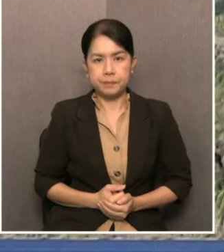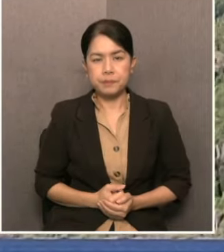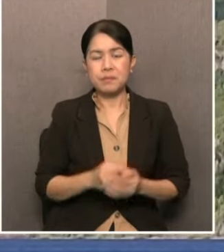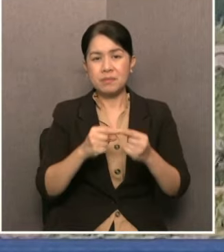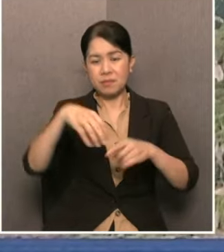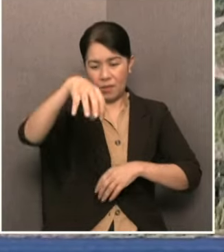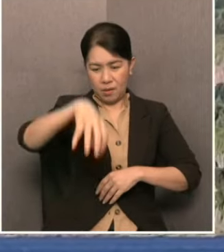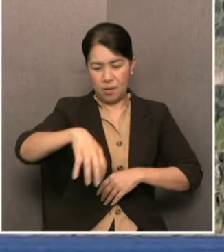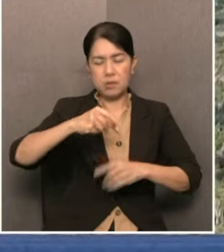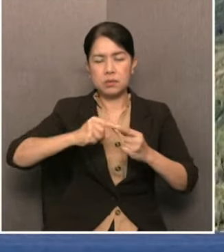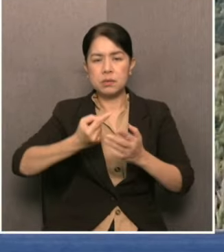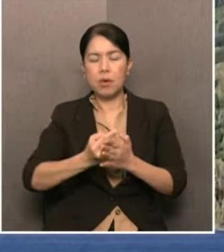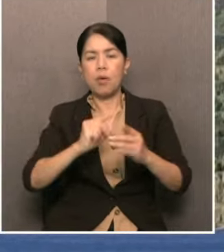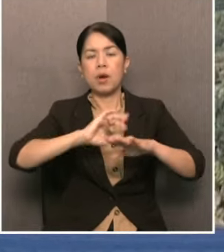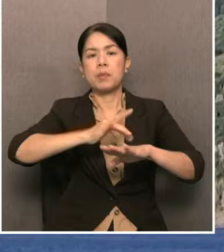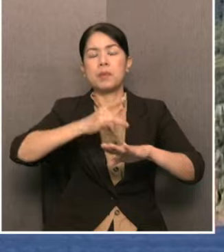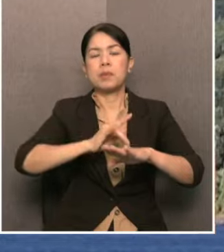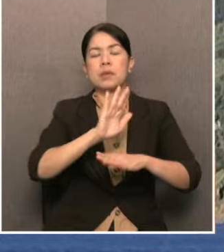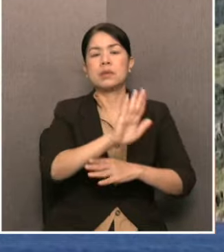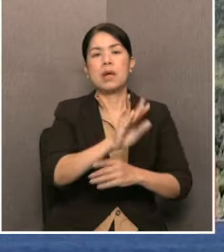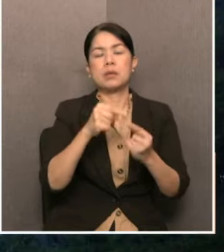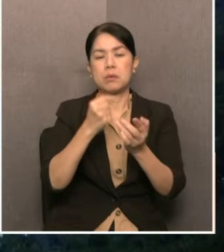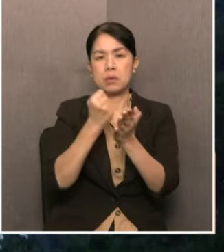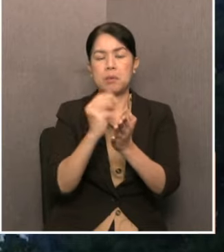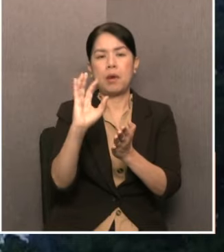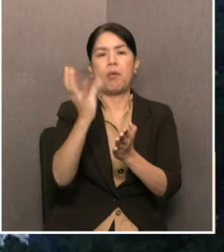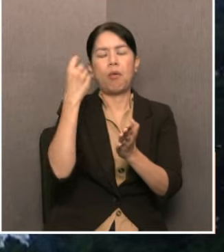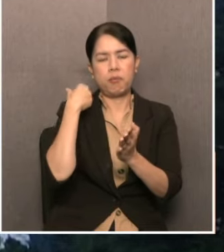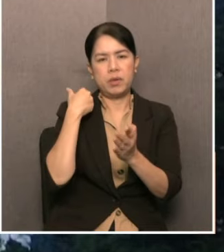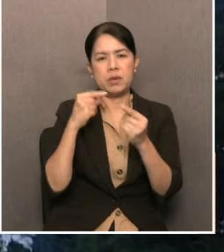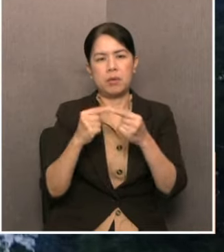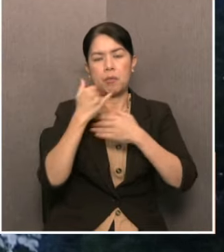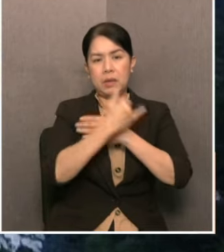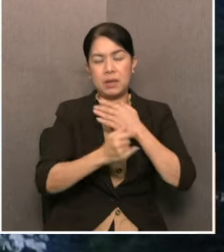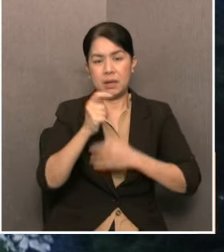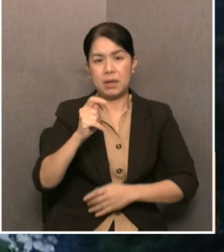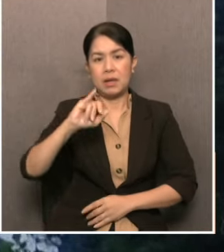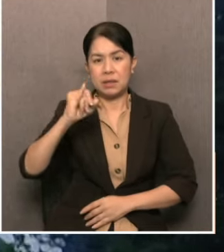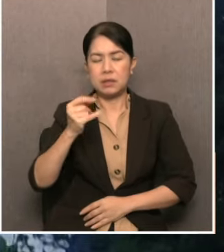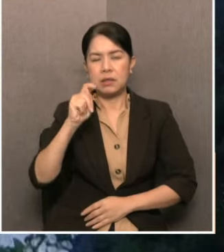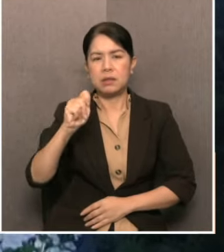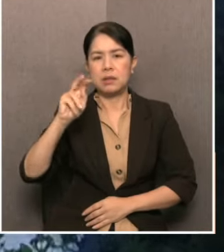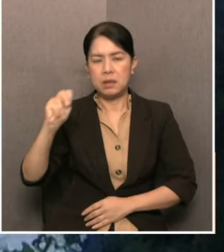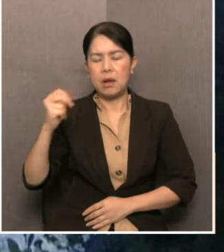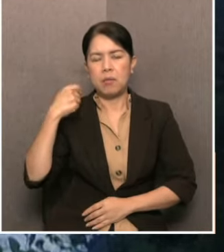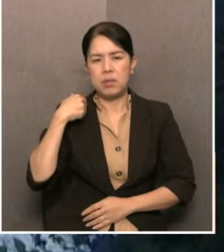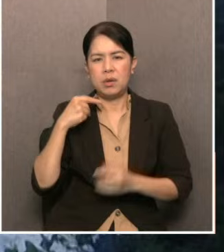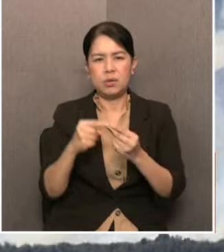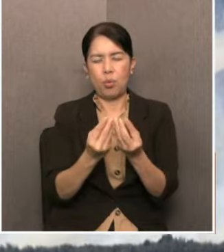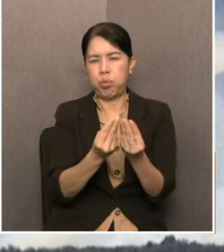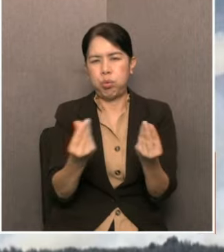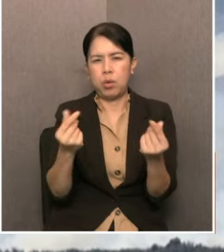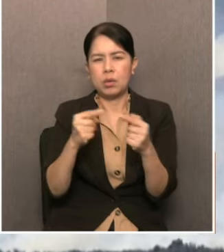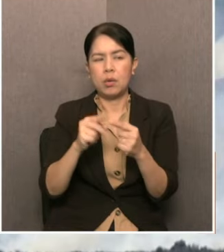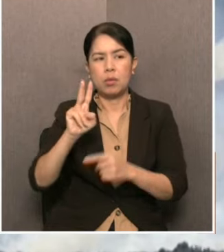โกของอาเจนตนาก็เผาผลานไปแลวถึง 6,250 ไร่ขนาที่เหกวไฟป่านาทึบจากไ